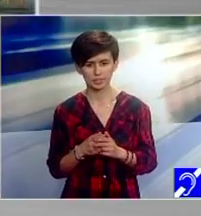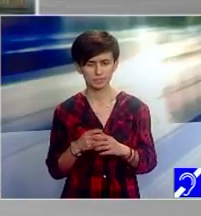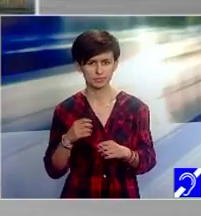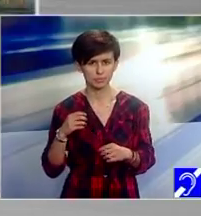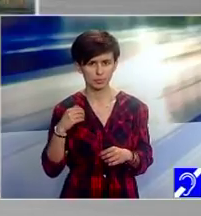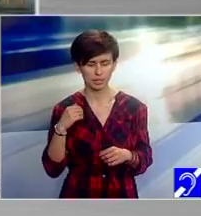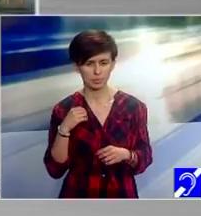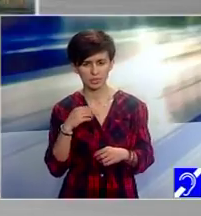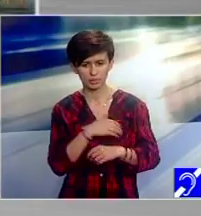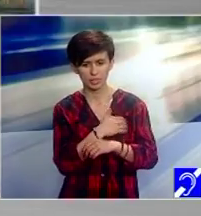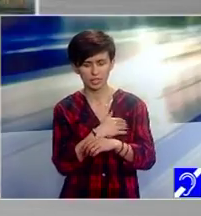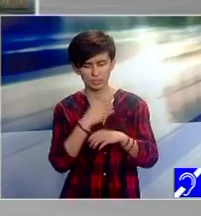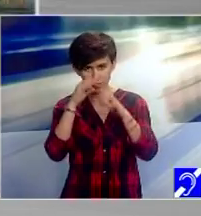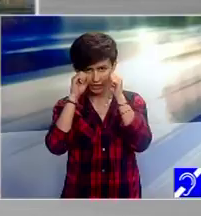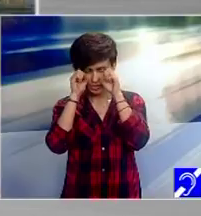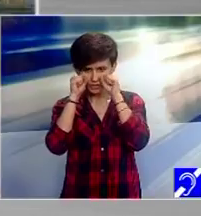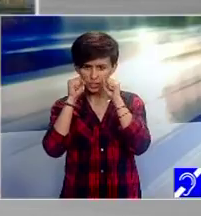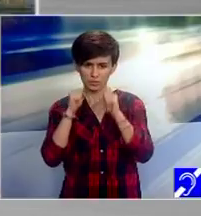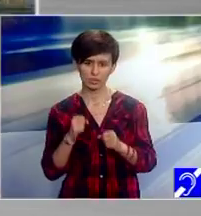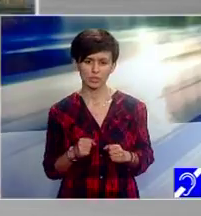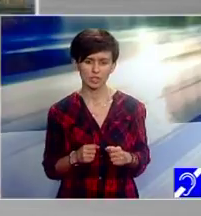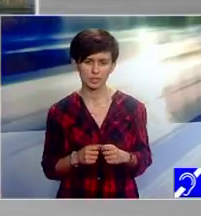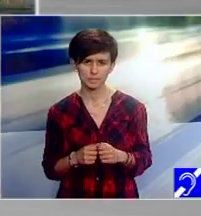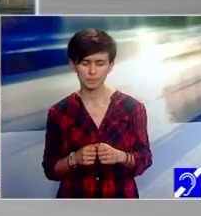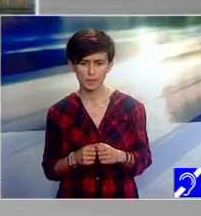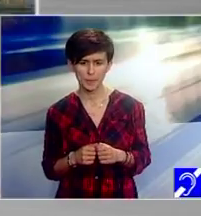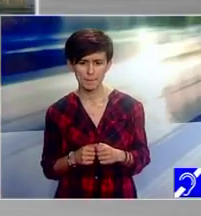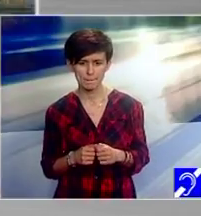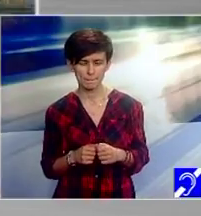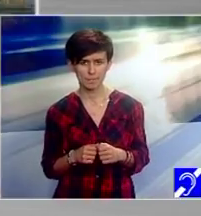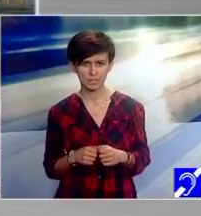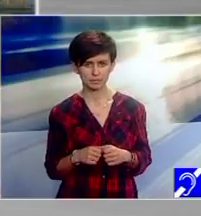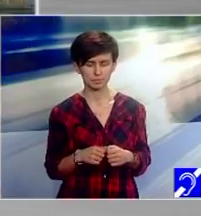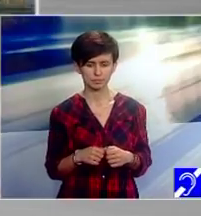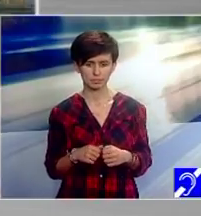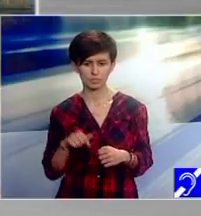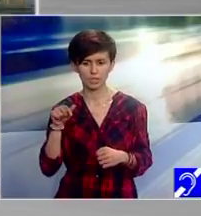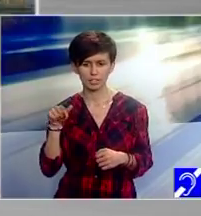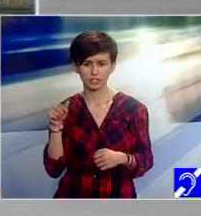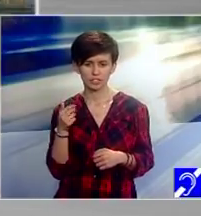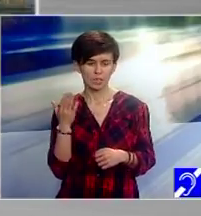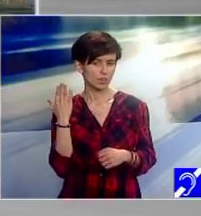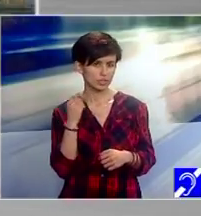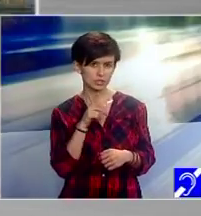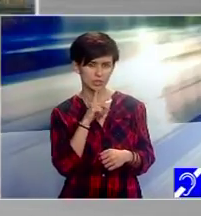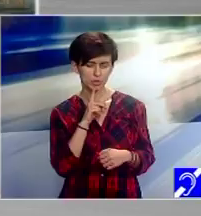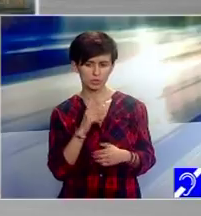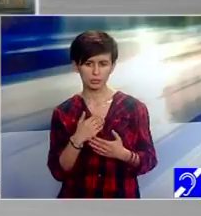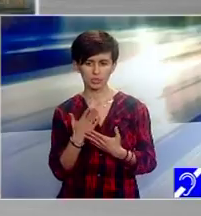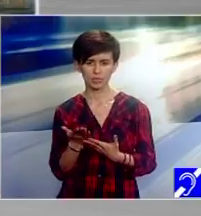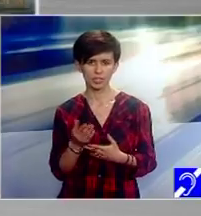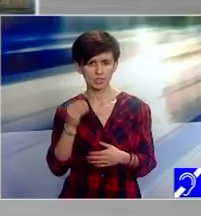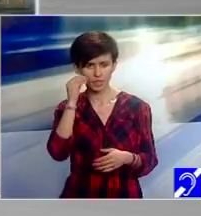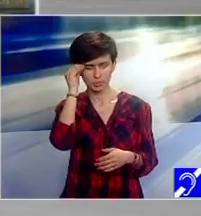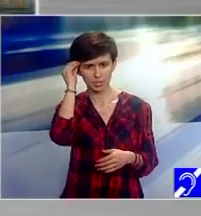genericul Cupa Cori Francisc, nume dat în memoria profesorului de biologie clujan, Cori Francisc, care